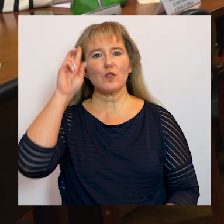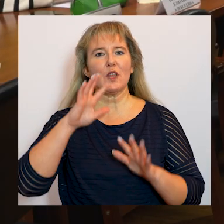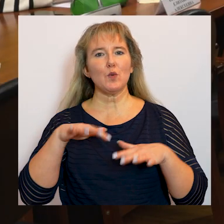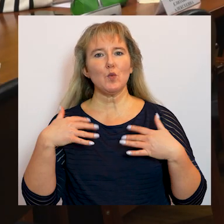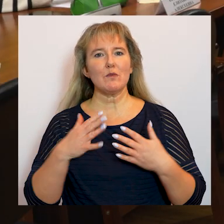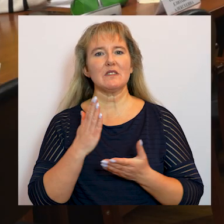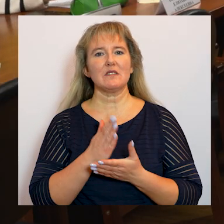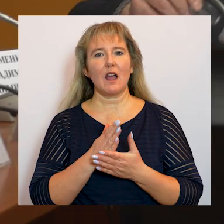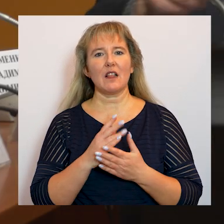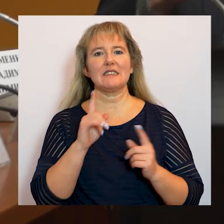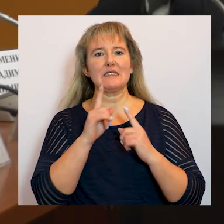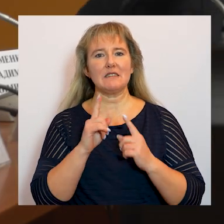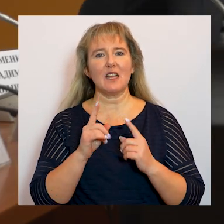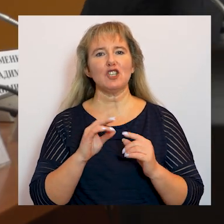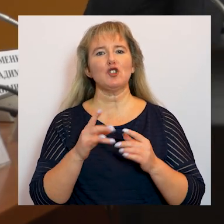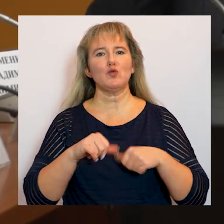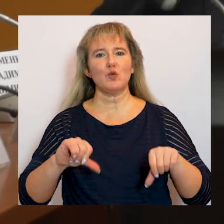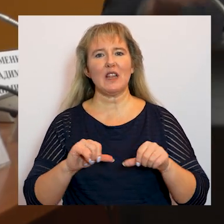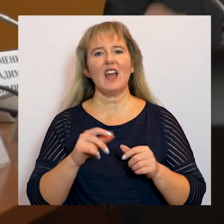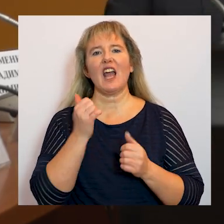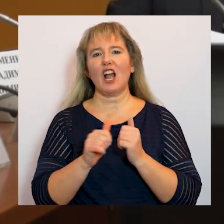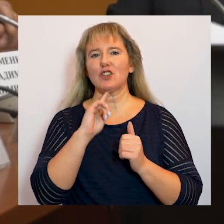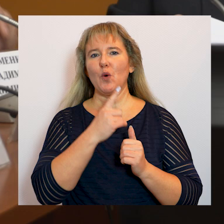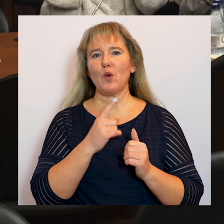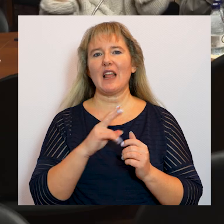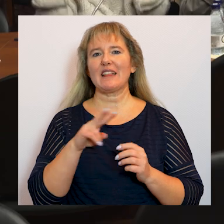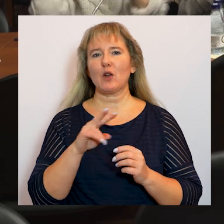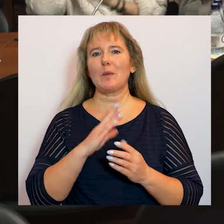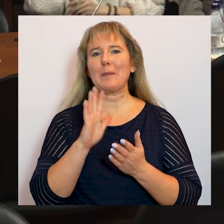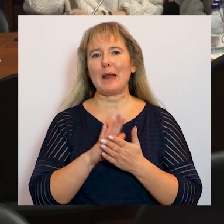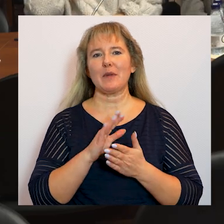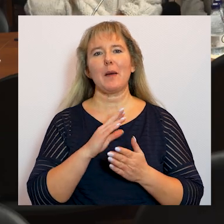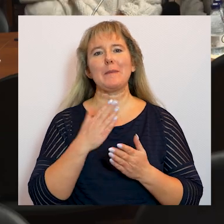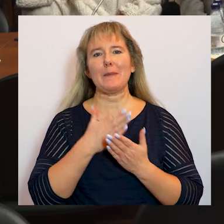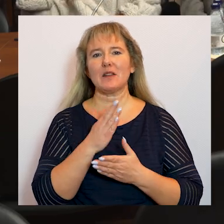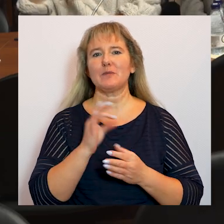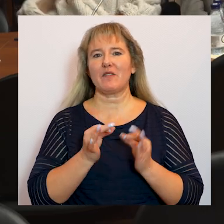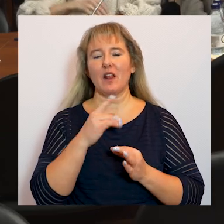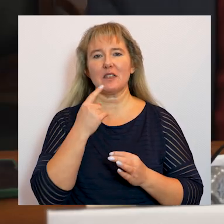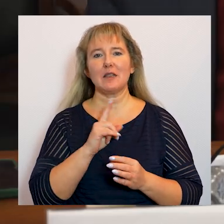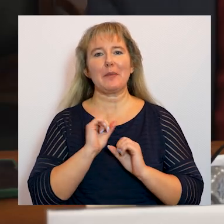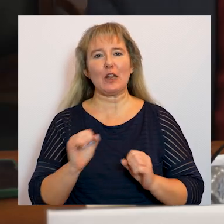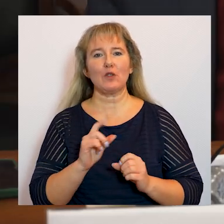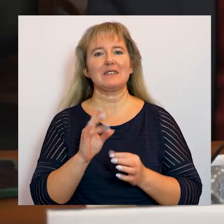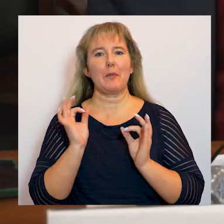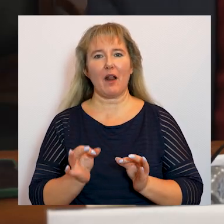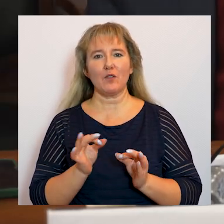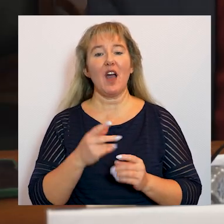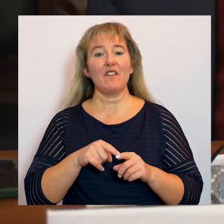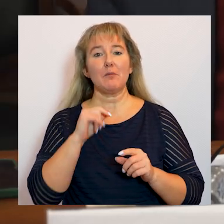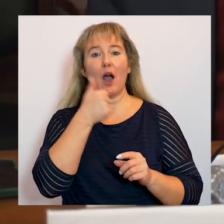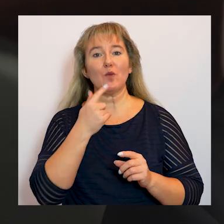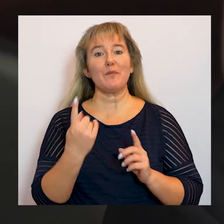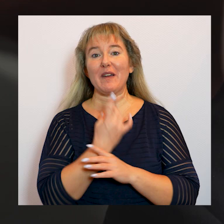В Государственной Думе состоялось заседание жюри ежегодной литературной премии партии «Справедливая Россия. Патриоты за правду». В этом